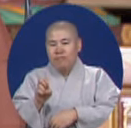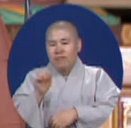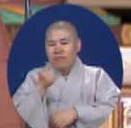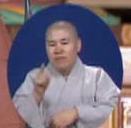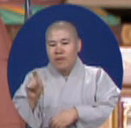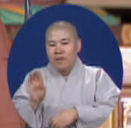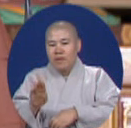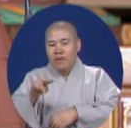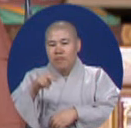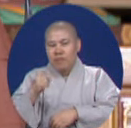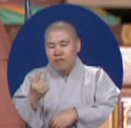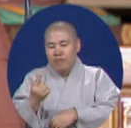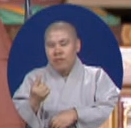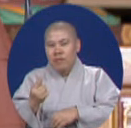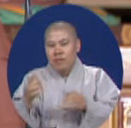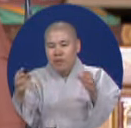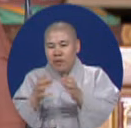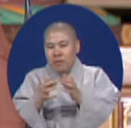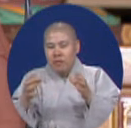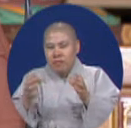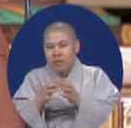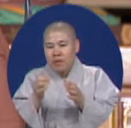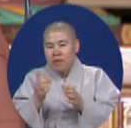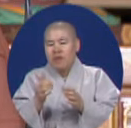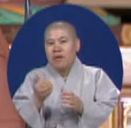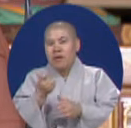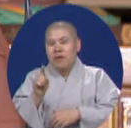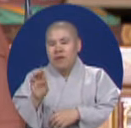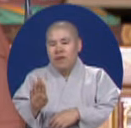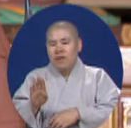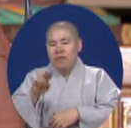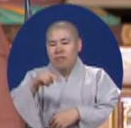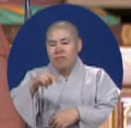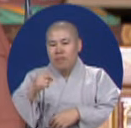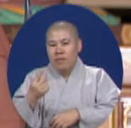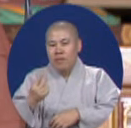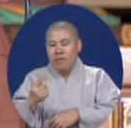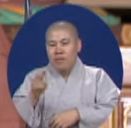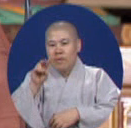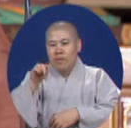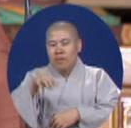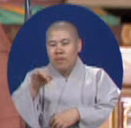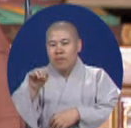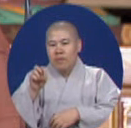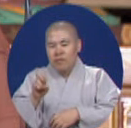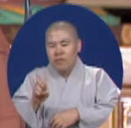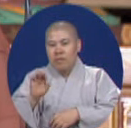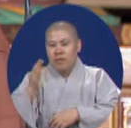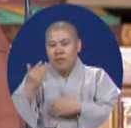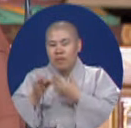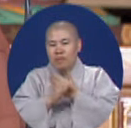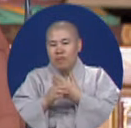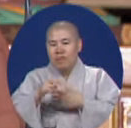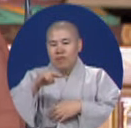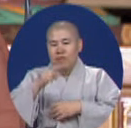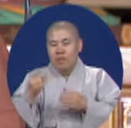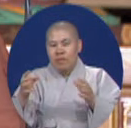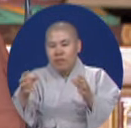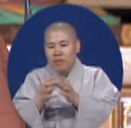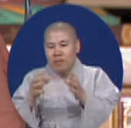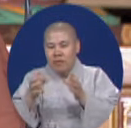합도, 합할 합자, 도라는 길도자. 무심이 되면 도와 합해져요.